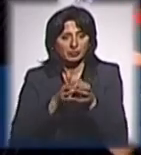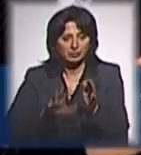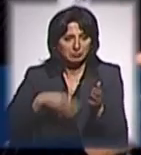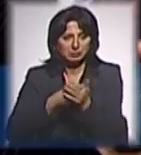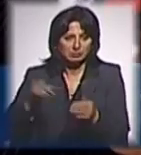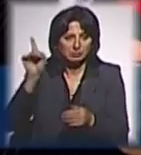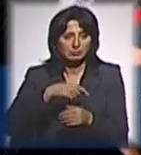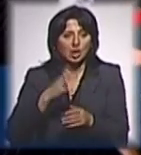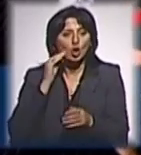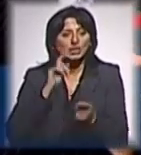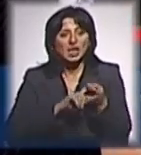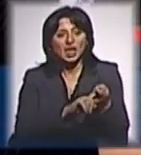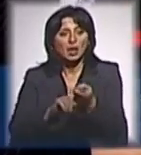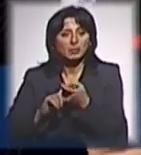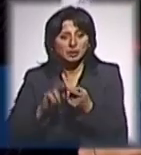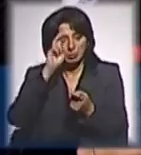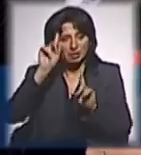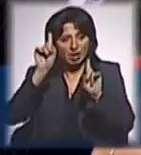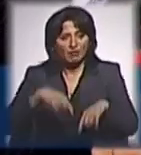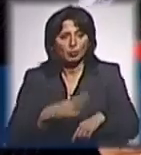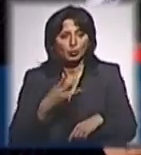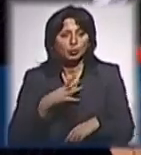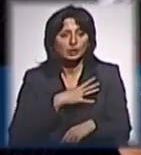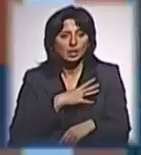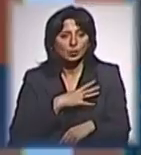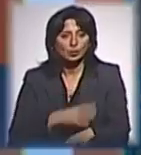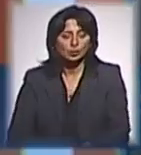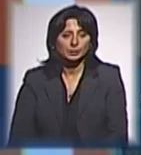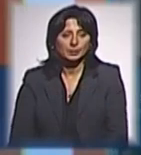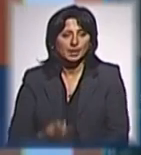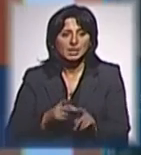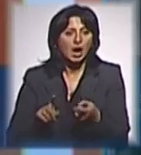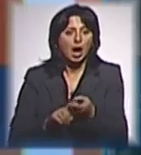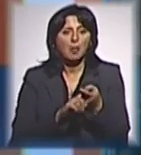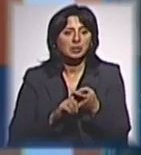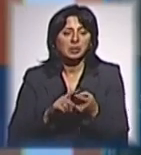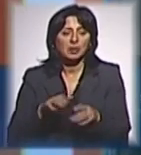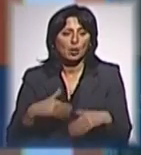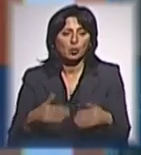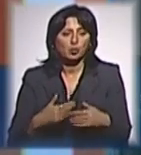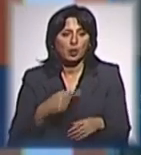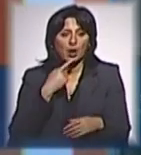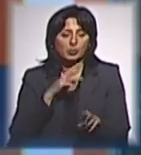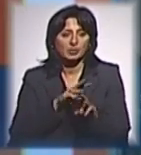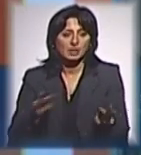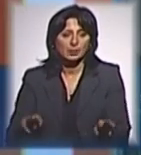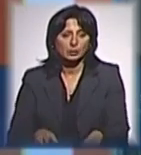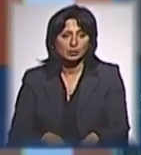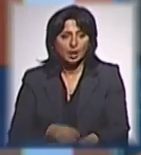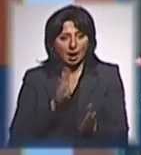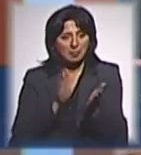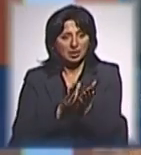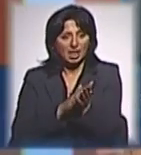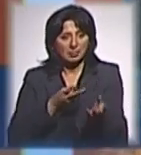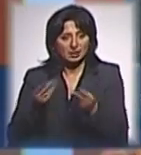ფინანსდება არის ამისთვის ორგანიზაციები და ესენი რომელიც აგვარებს ეს არის ეპიდემია ასე ამბობს ჯანდაცვის სამინისტრო ყოველ შემთხვევაში არის მაშინ